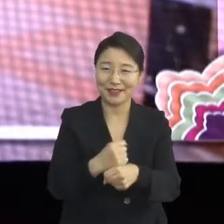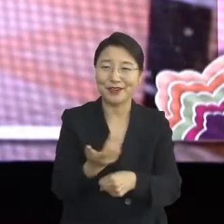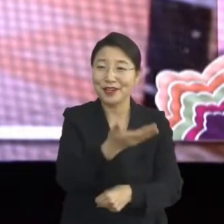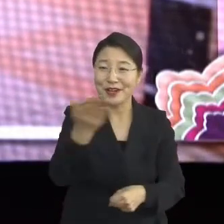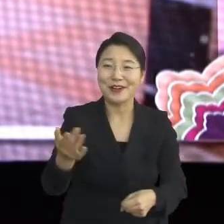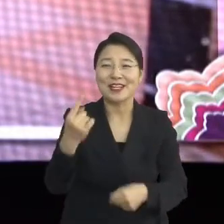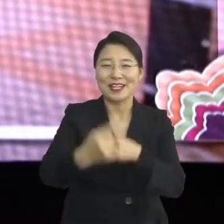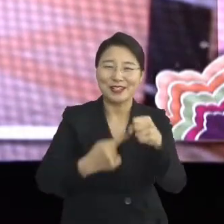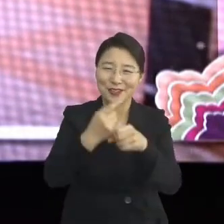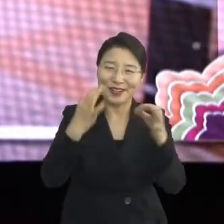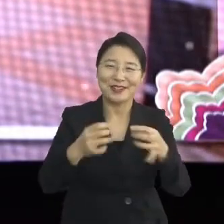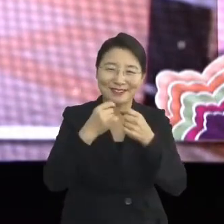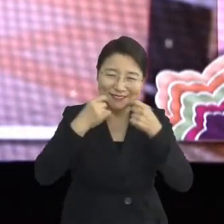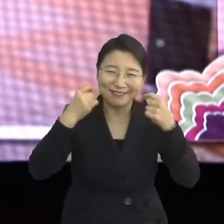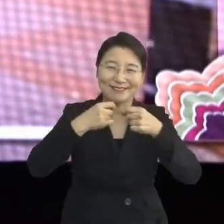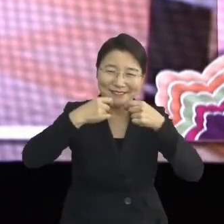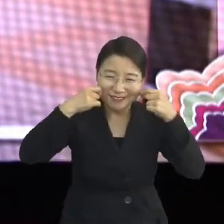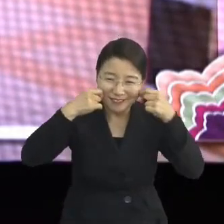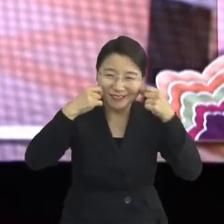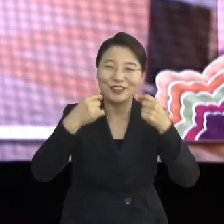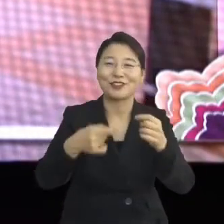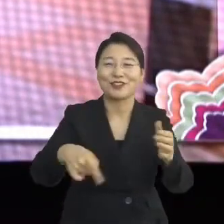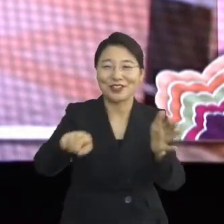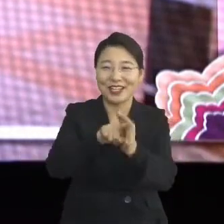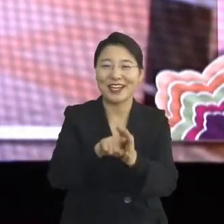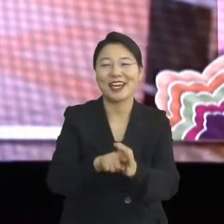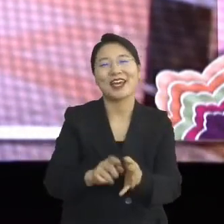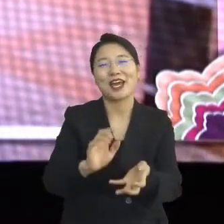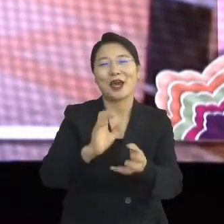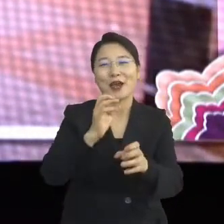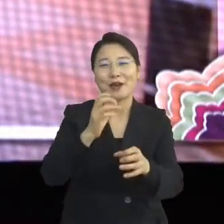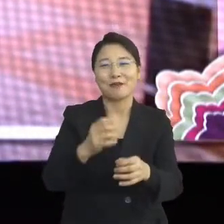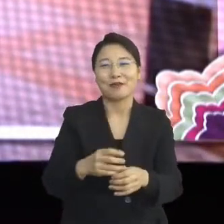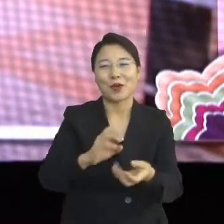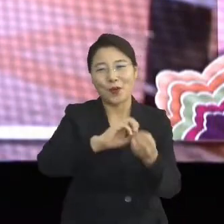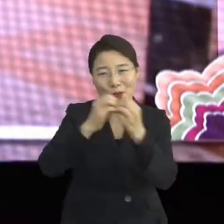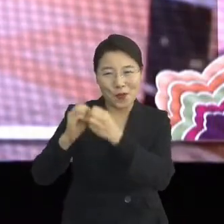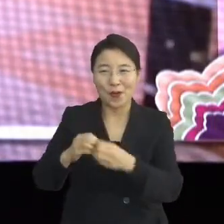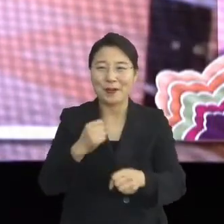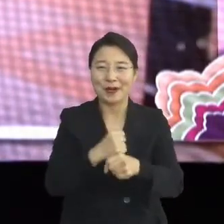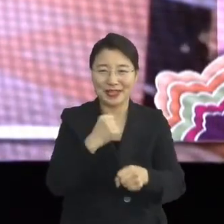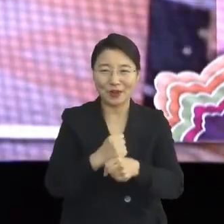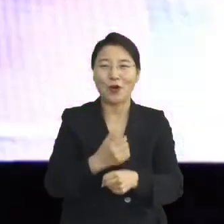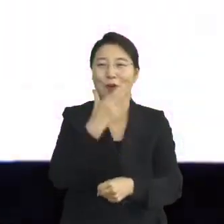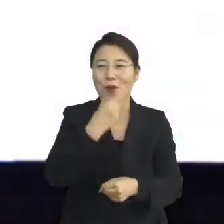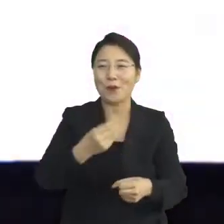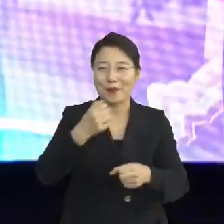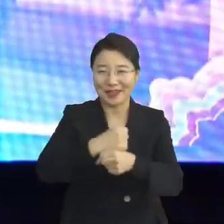해가 되도록 복을 많이 짓겠습니다. 여러분도 복 많이 지으세요.